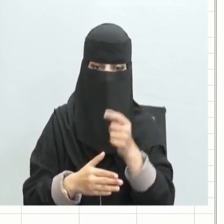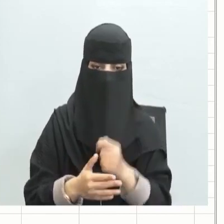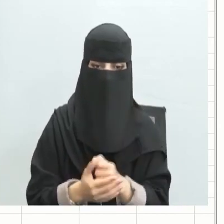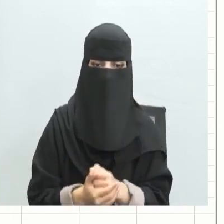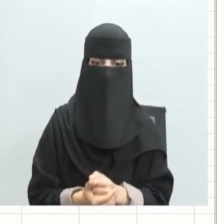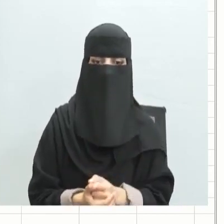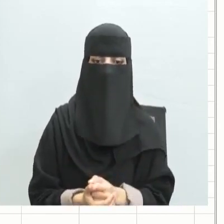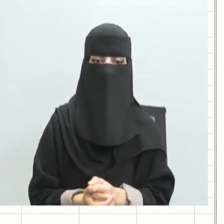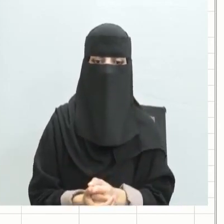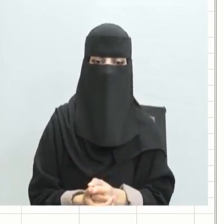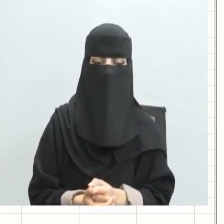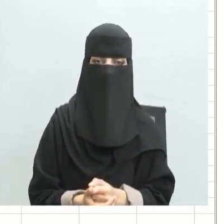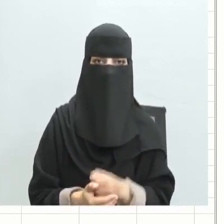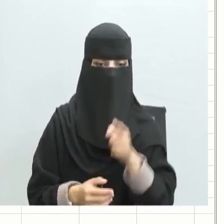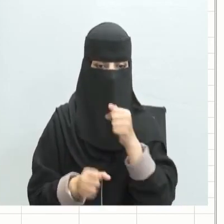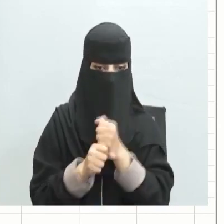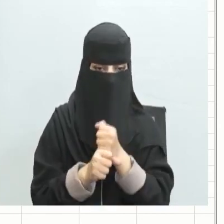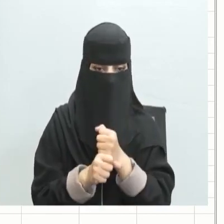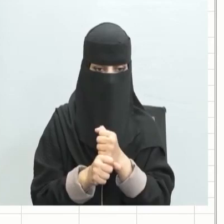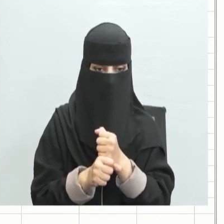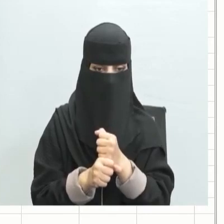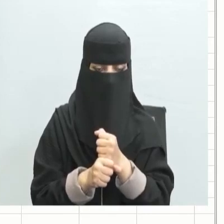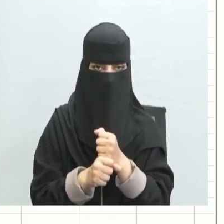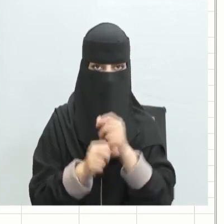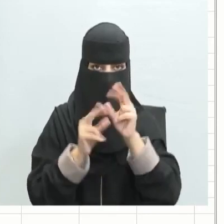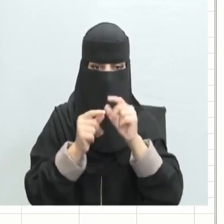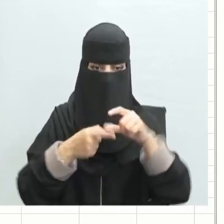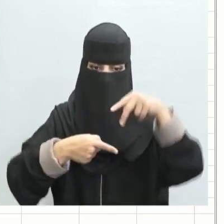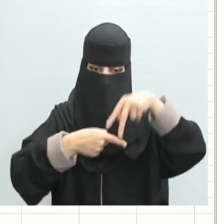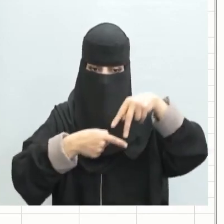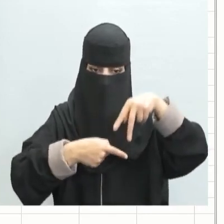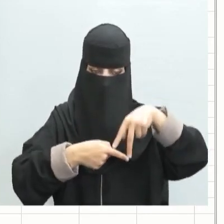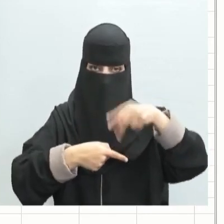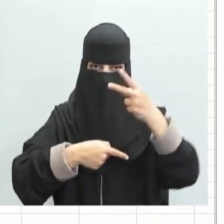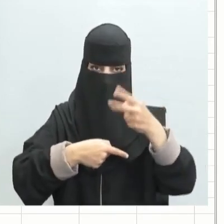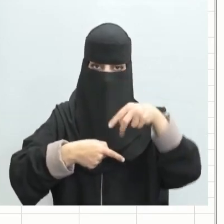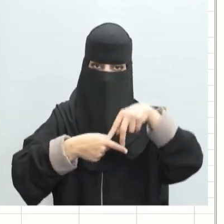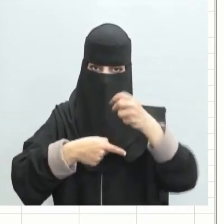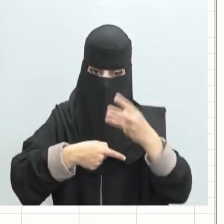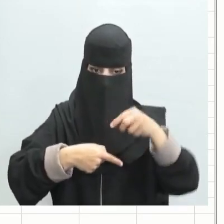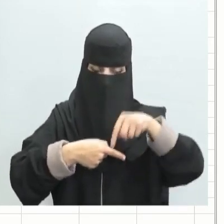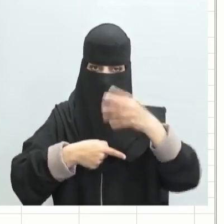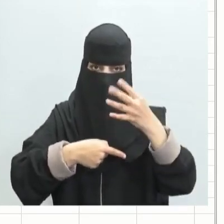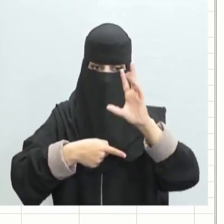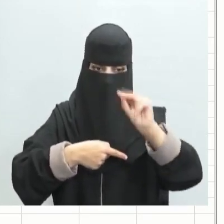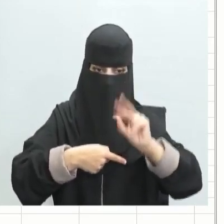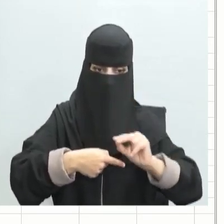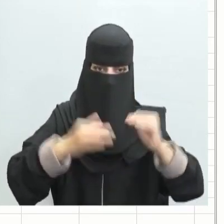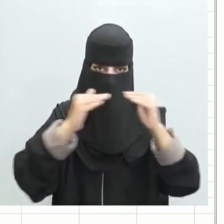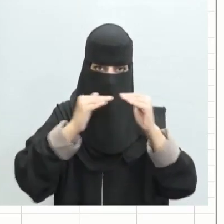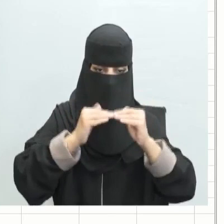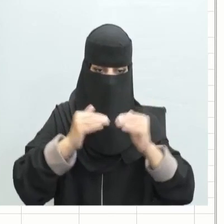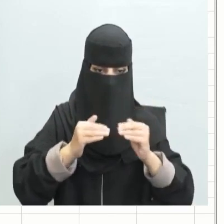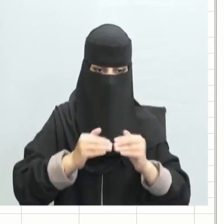0.7071 1 هل لو انا رحت المثلث الثاني او الثالث او الرابع كلها مثلثات متطابقه الضلعين